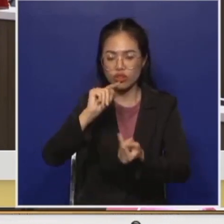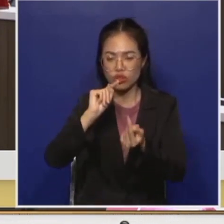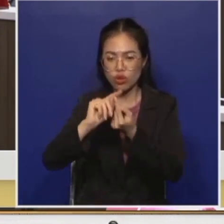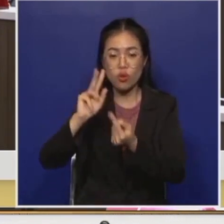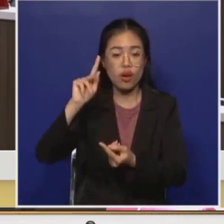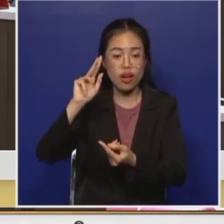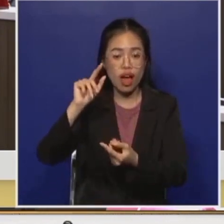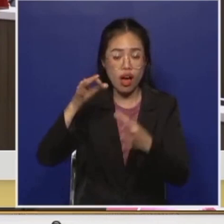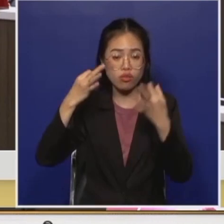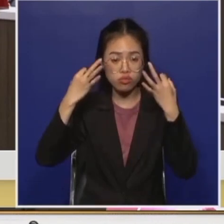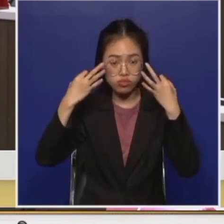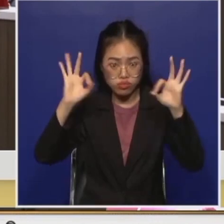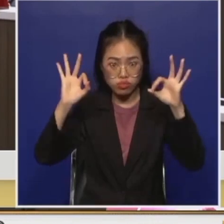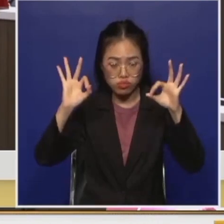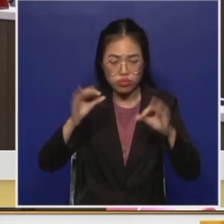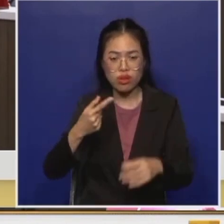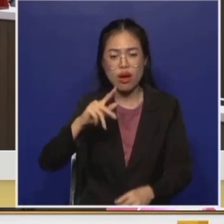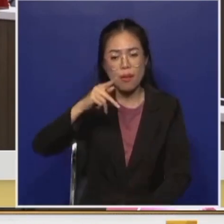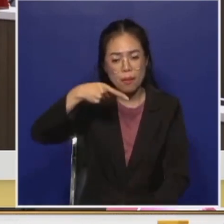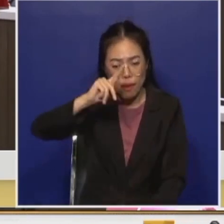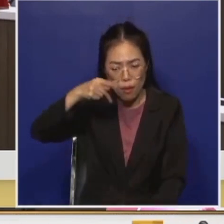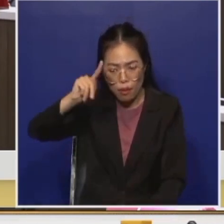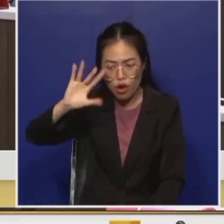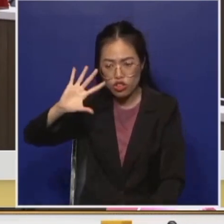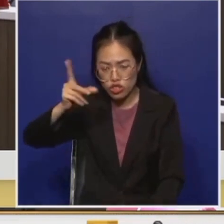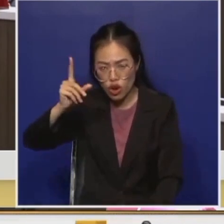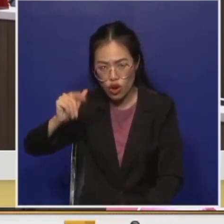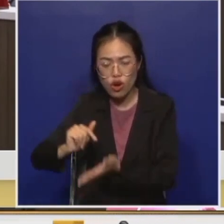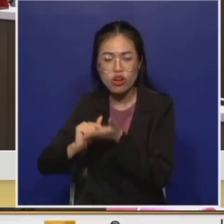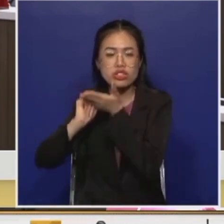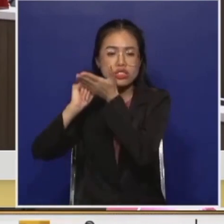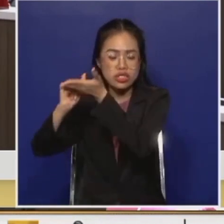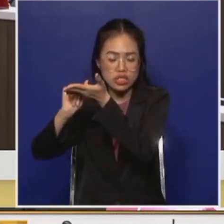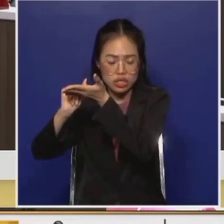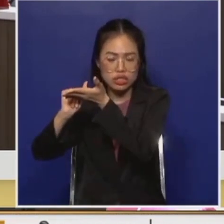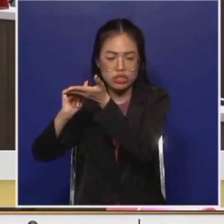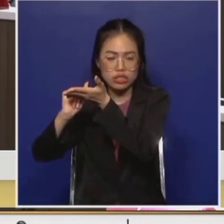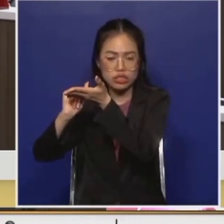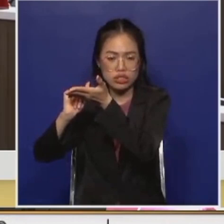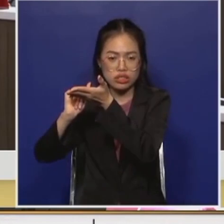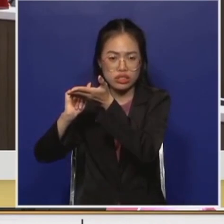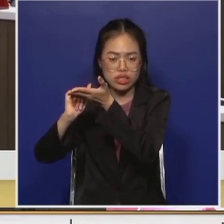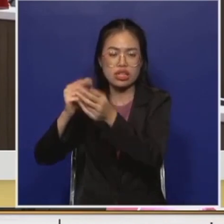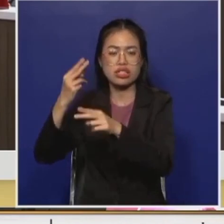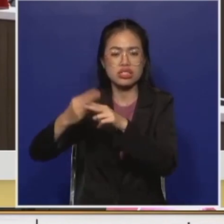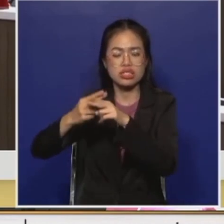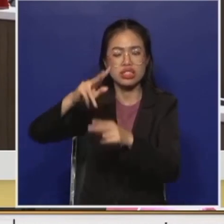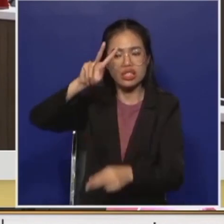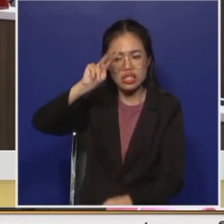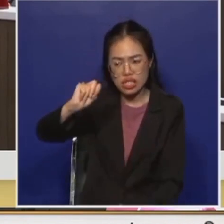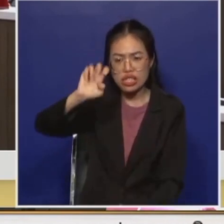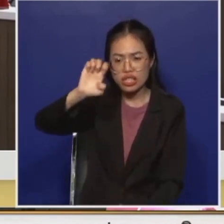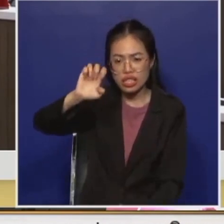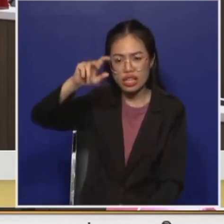าป.พ.ส่งสำนวน นี่ผลตพูถึงครั เพรว่าเป็นชื่อน้ตีที่ถกกลาวหา